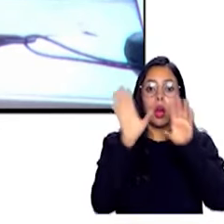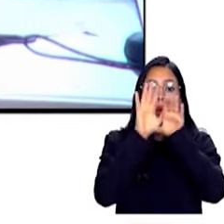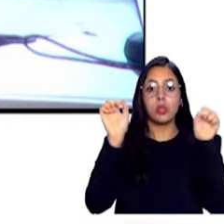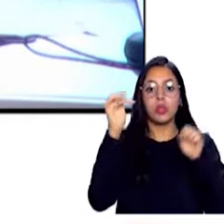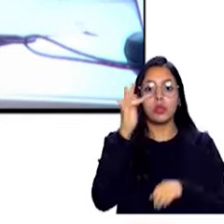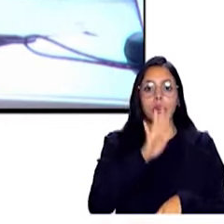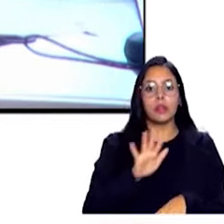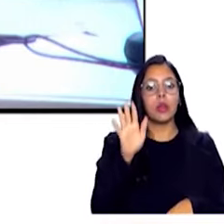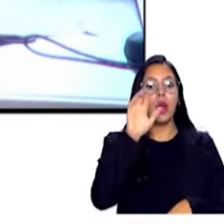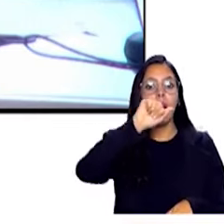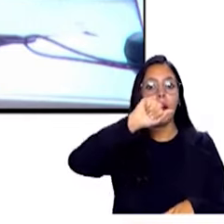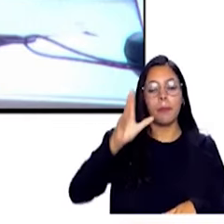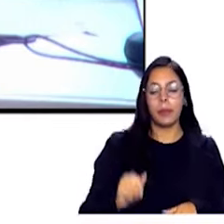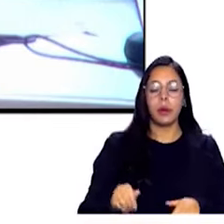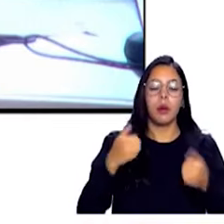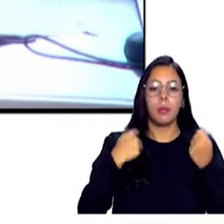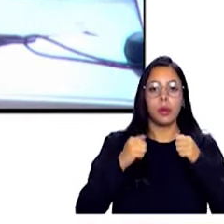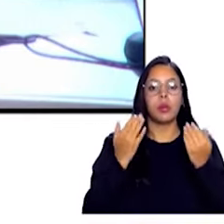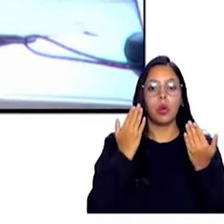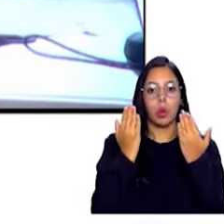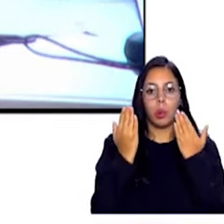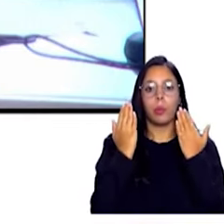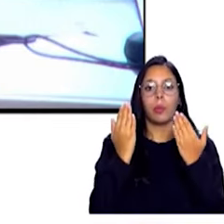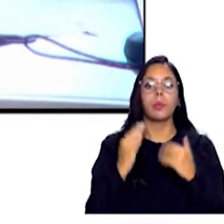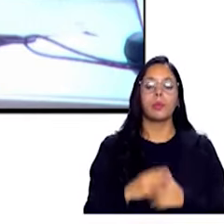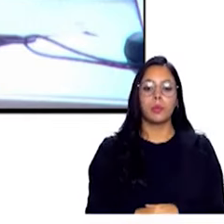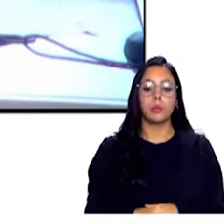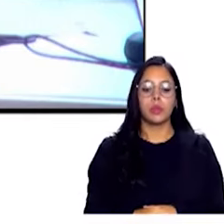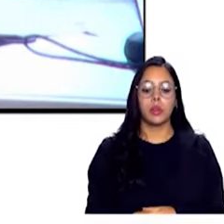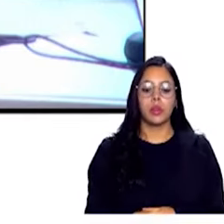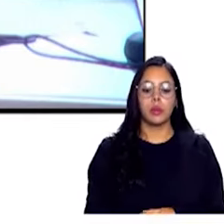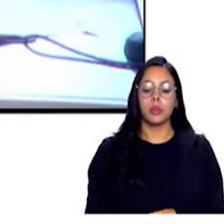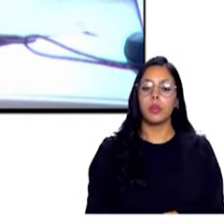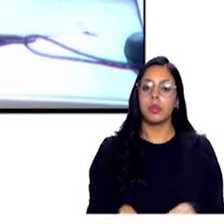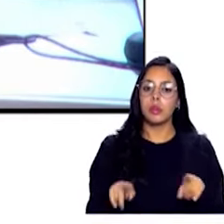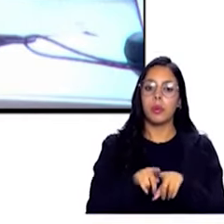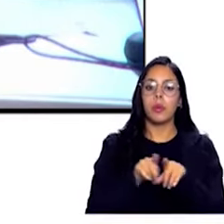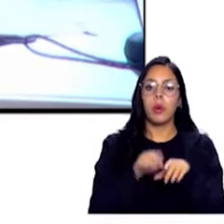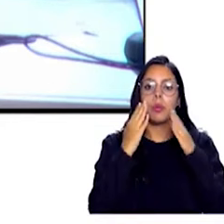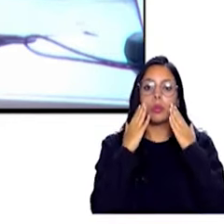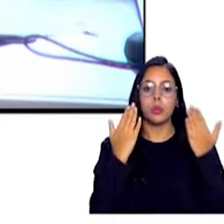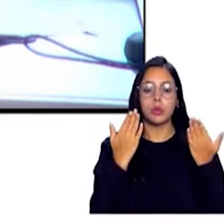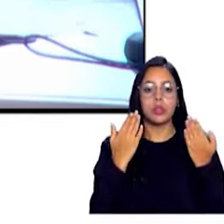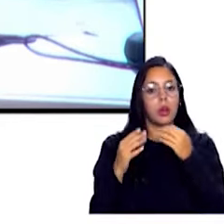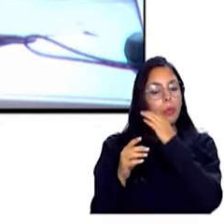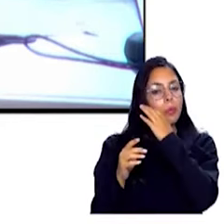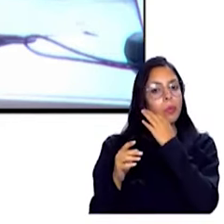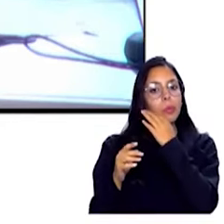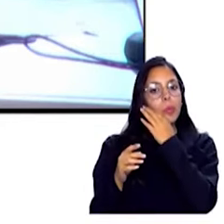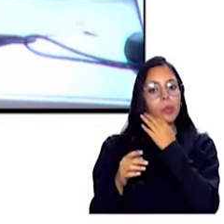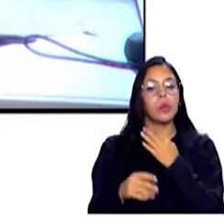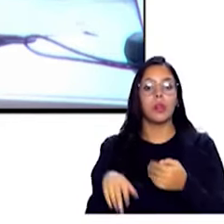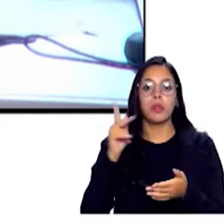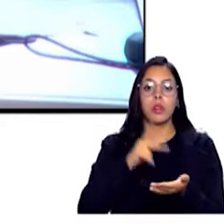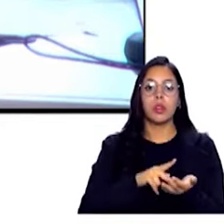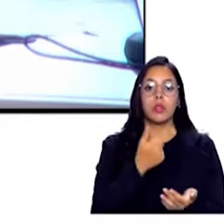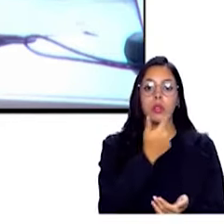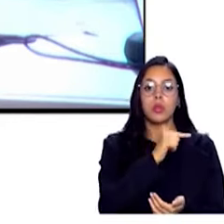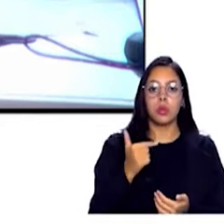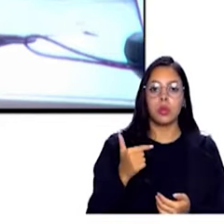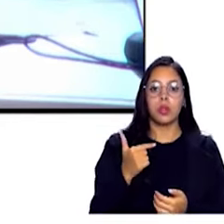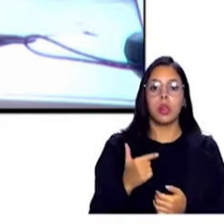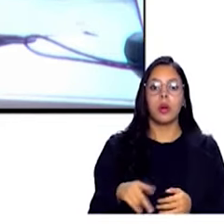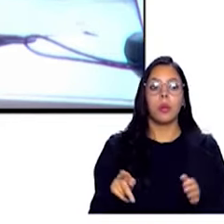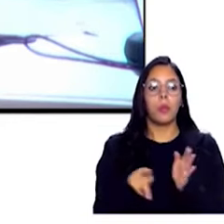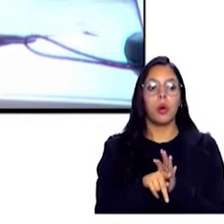chose c'est Pour vous montrer réalité Il Y A non pas en matire pénale puisque c'est stable mais en matire civile nous